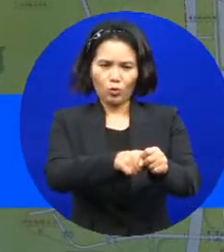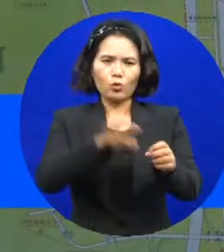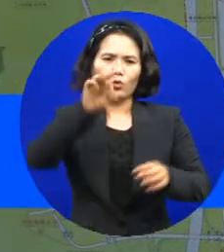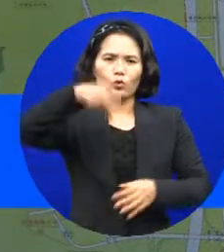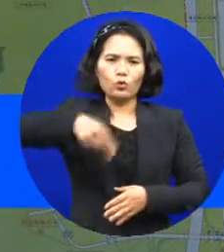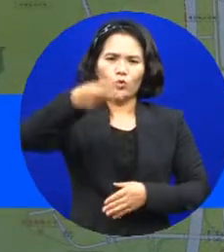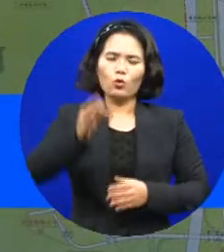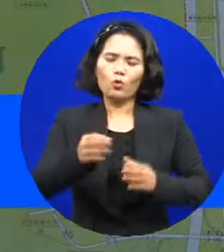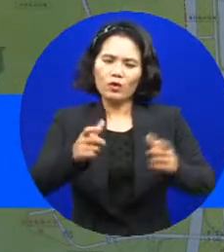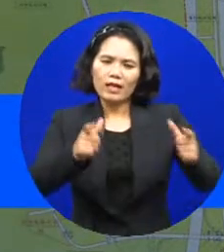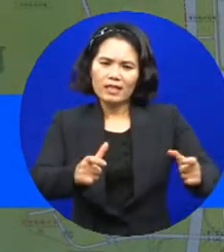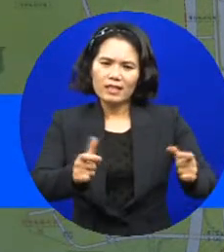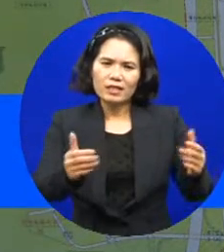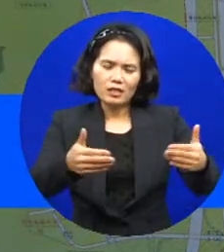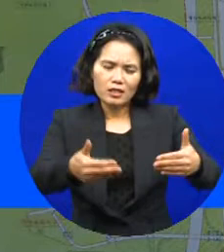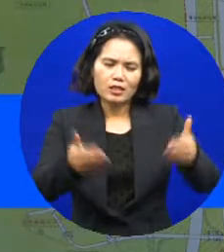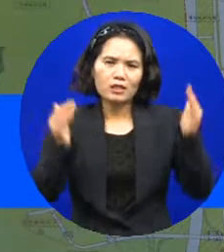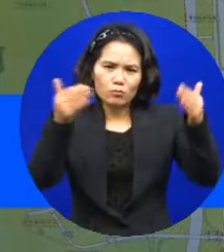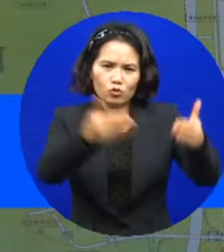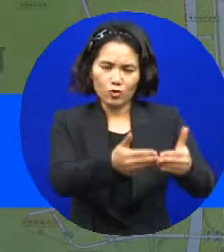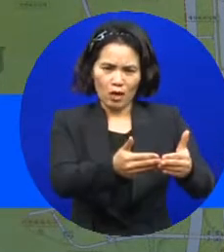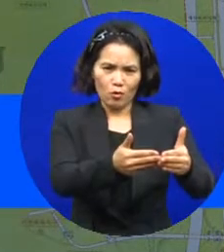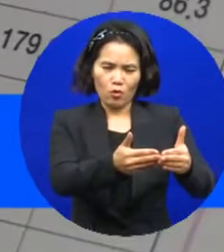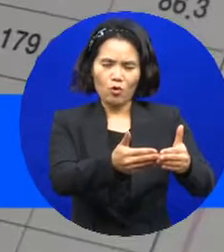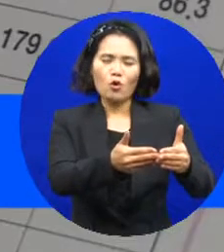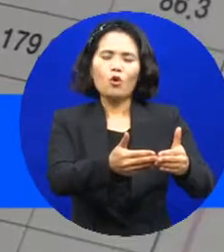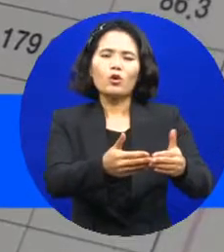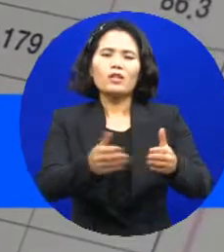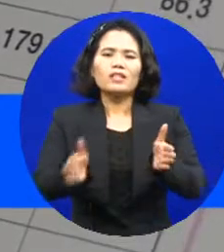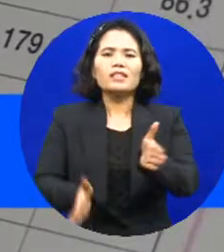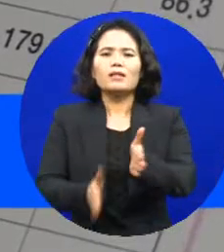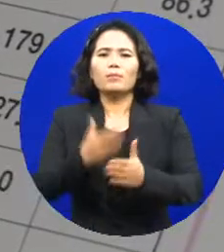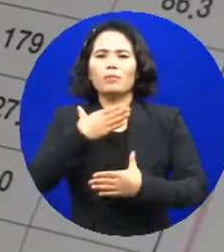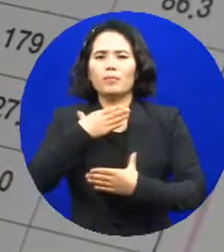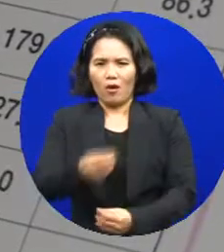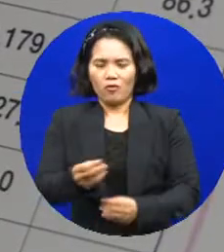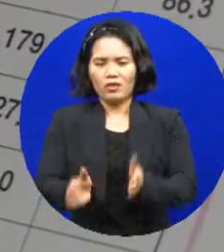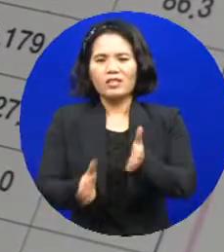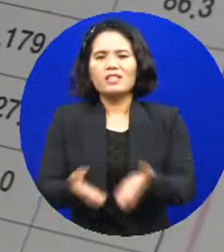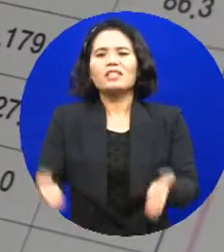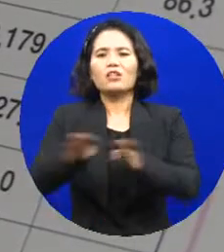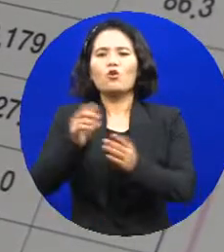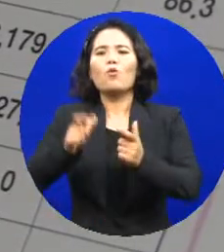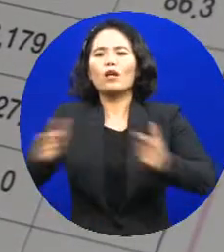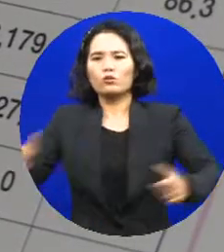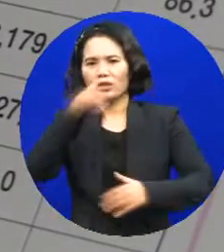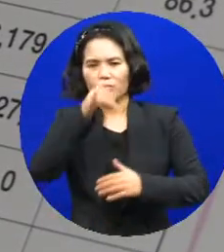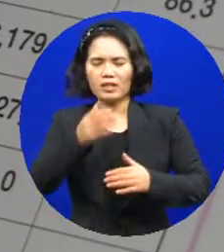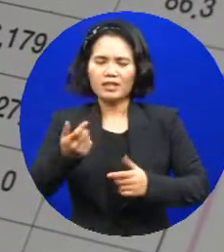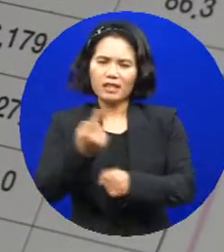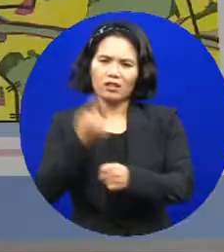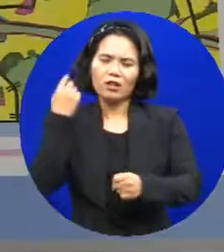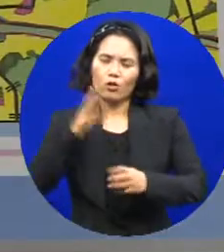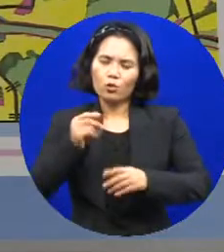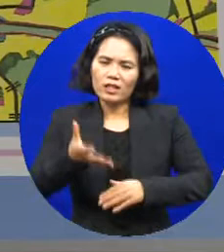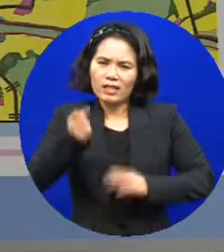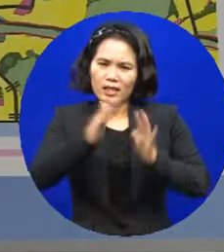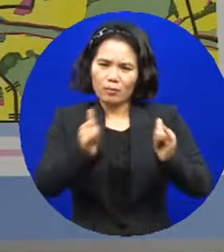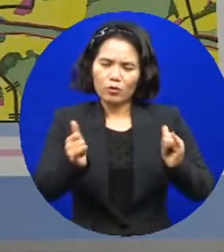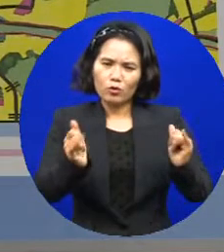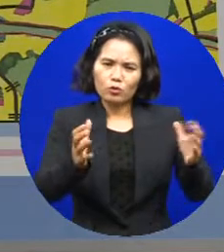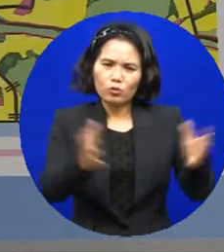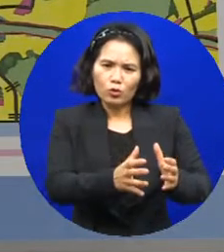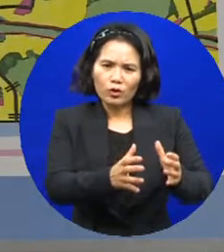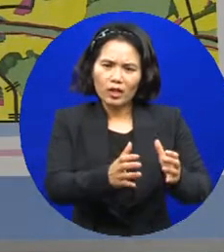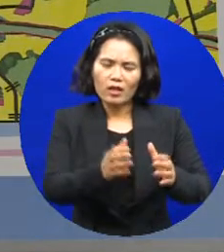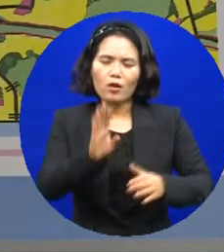상업 및 유통 단지를 집단화하고 부족한 기반 시설과 편익 시설을 확충하게 됩니다. 지난해 토지 소유자들로